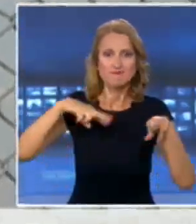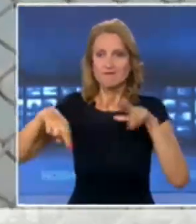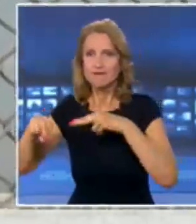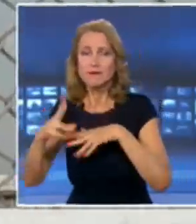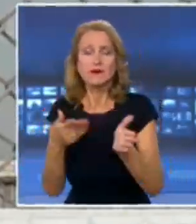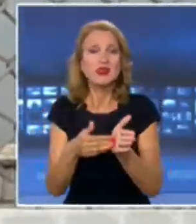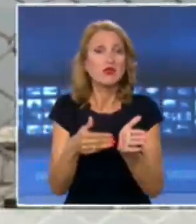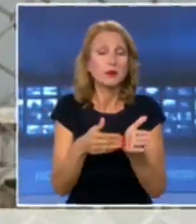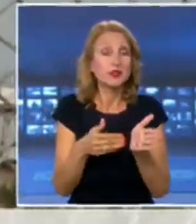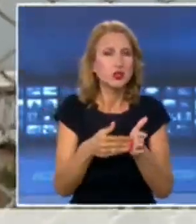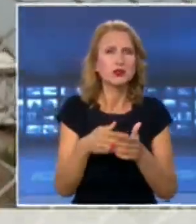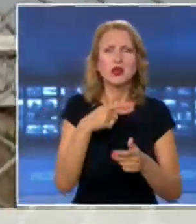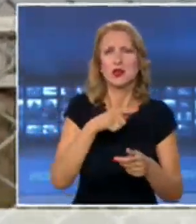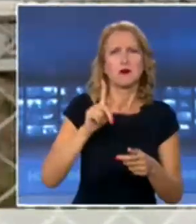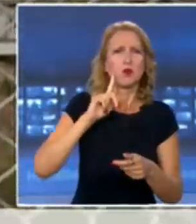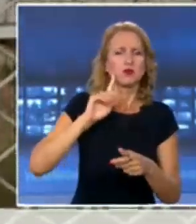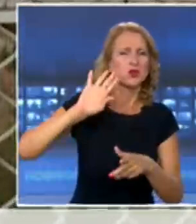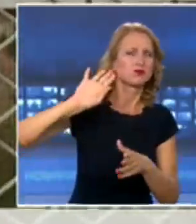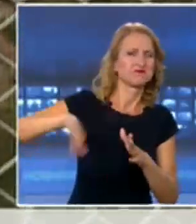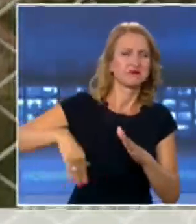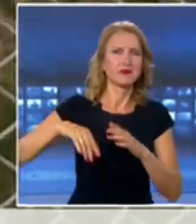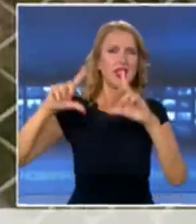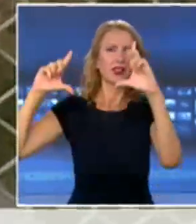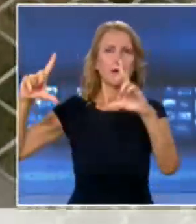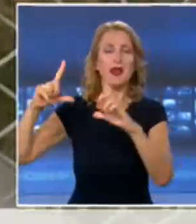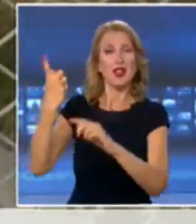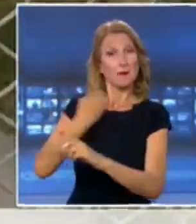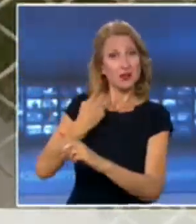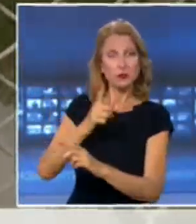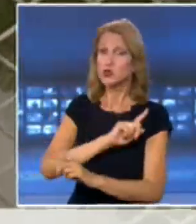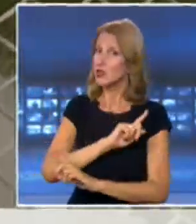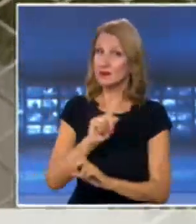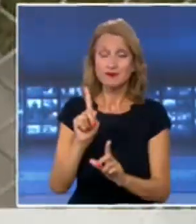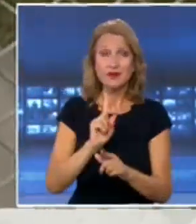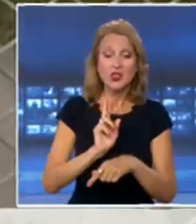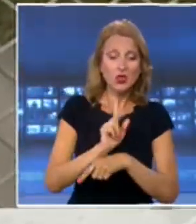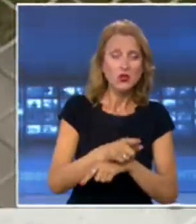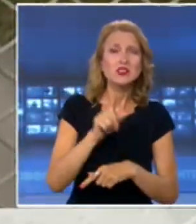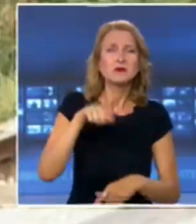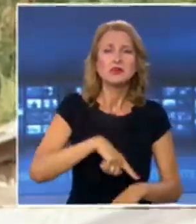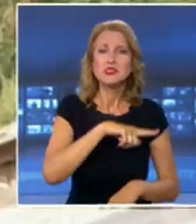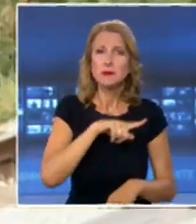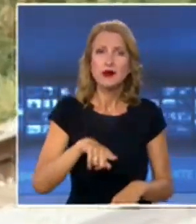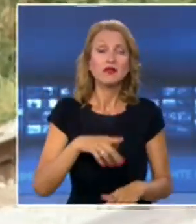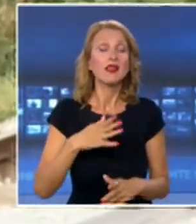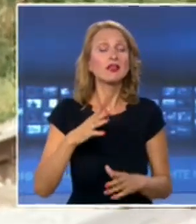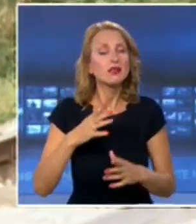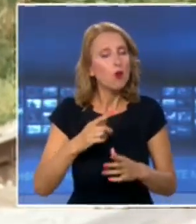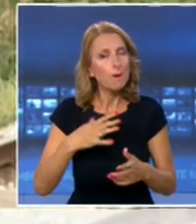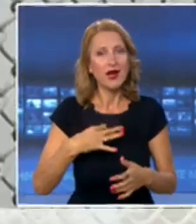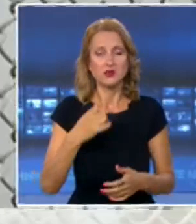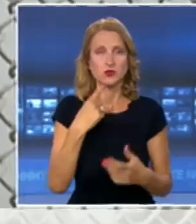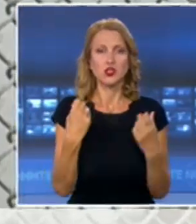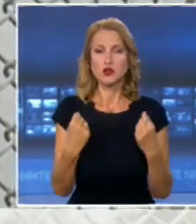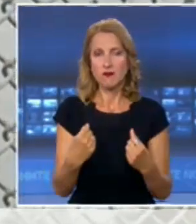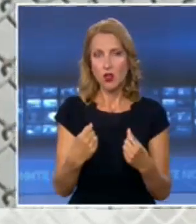Тежите пренебрегват табелите около бившия железопътен мост, предупреждаващи, че достъпът е строго забранен и крие риск за живота. До